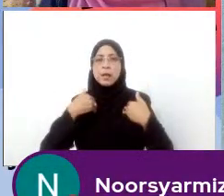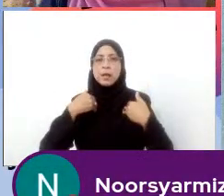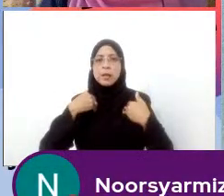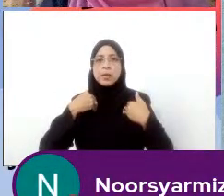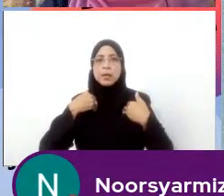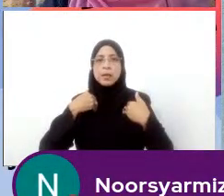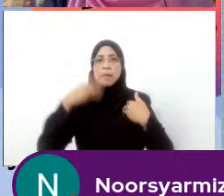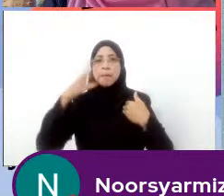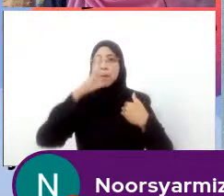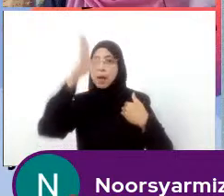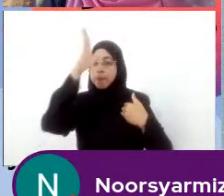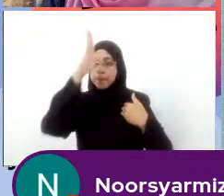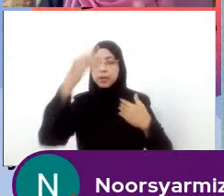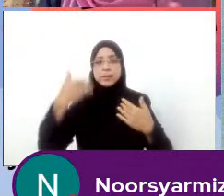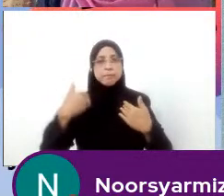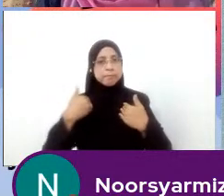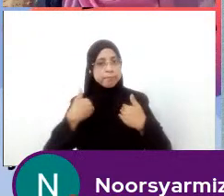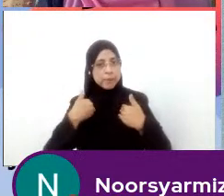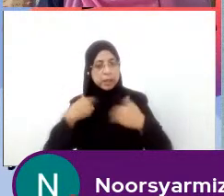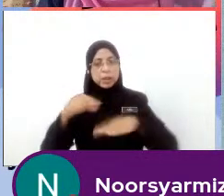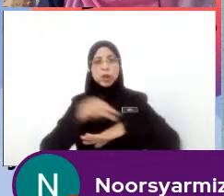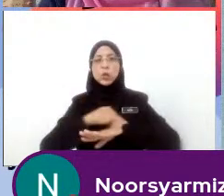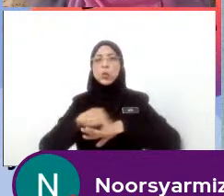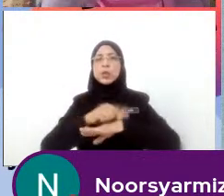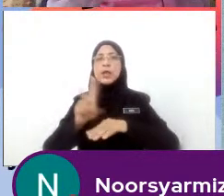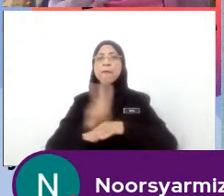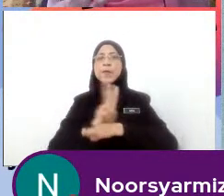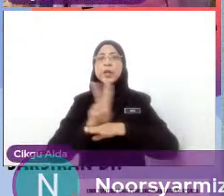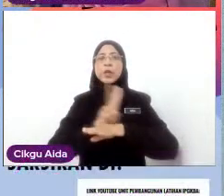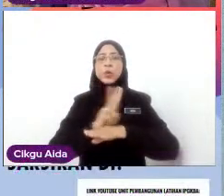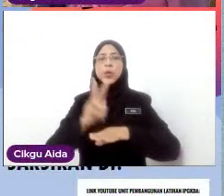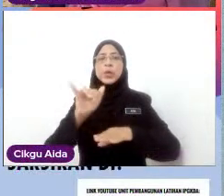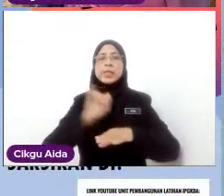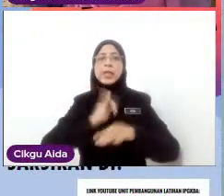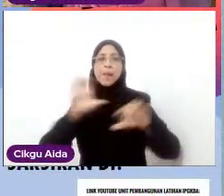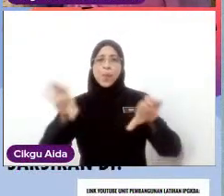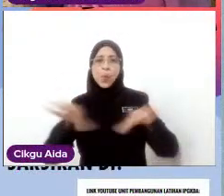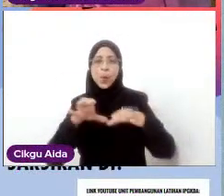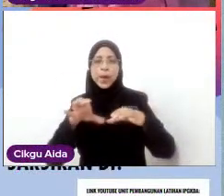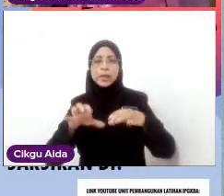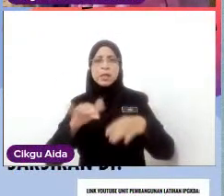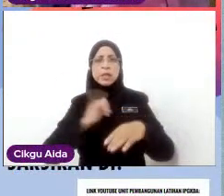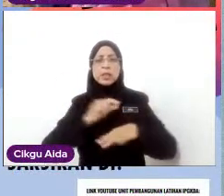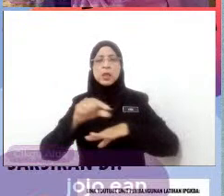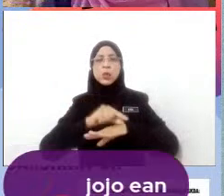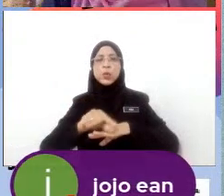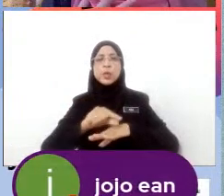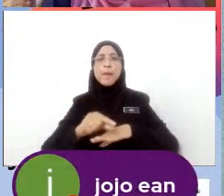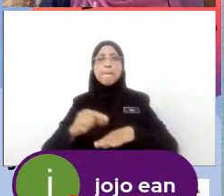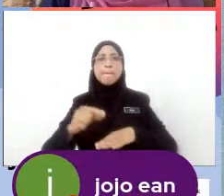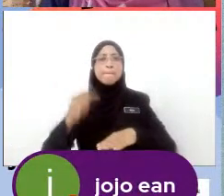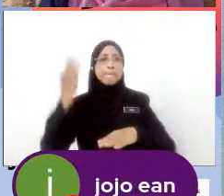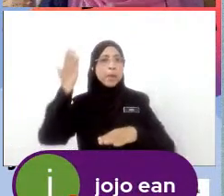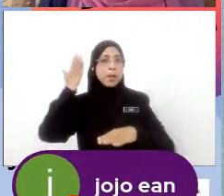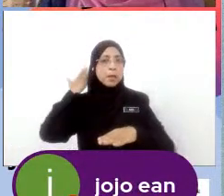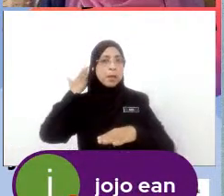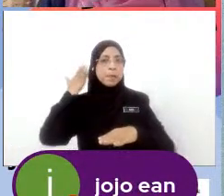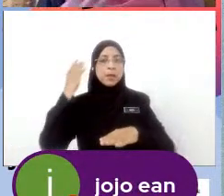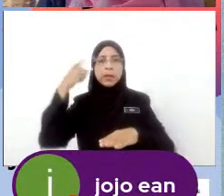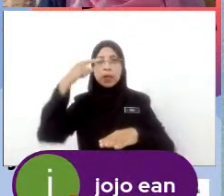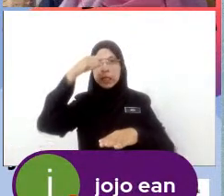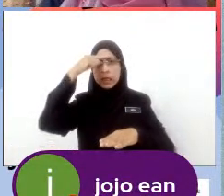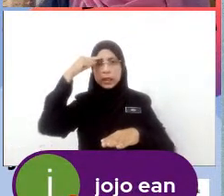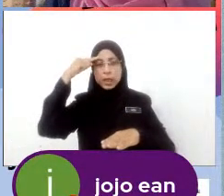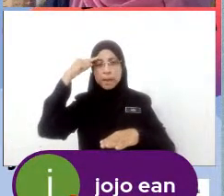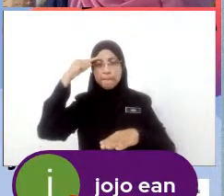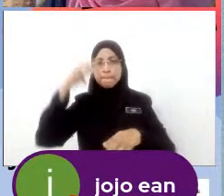channel YouTube saya. Macam ni kan, banyak video yang saya hasilkan, saya gunakan background hitam. Sebab murid kami yang low vision ni dia